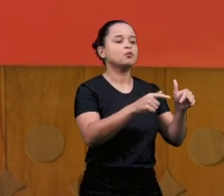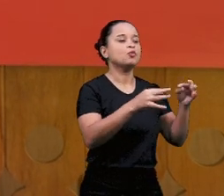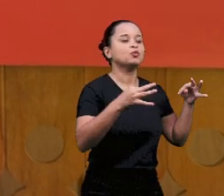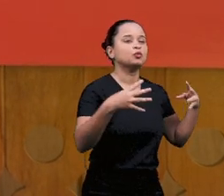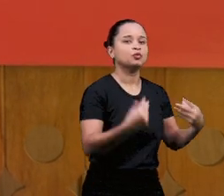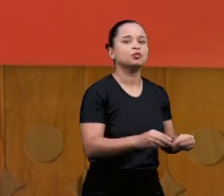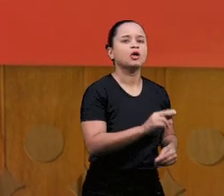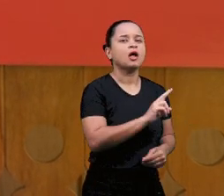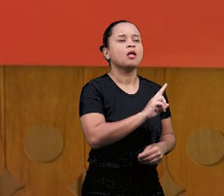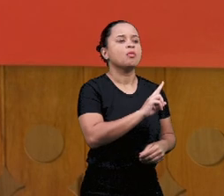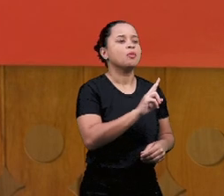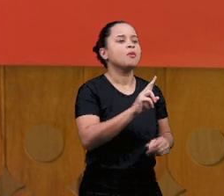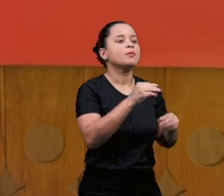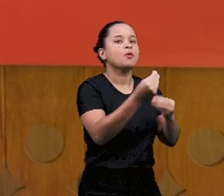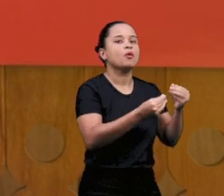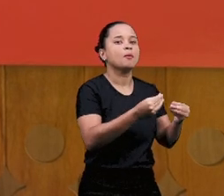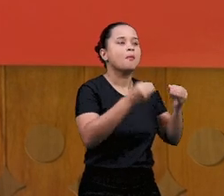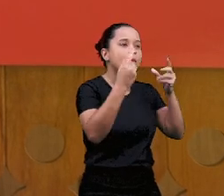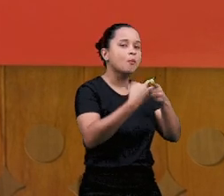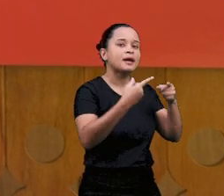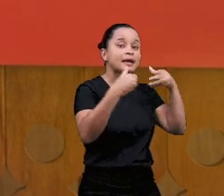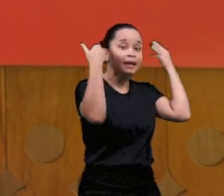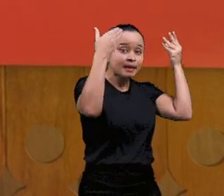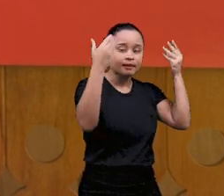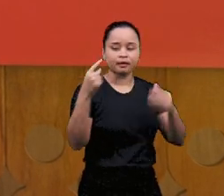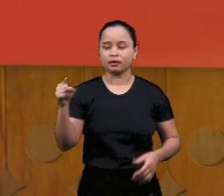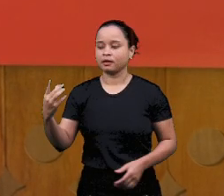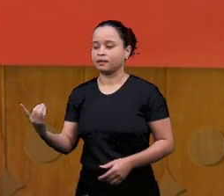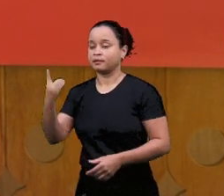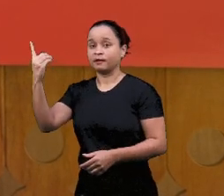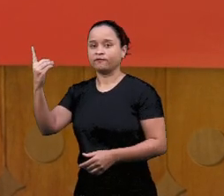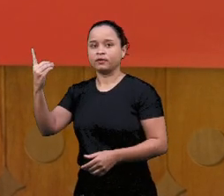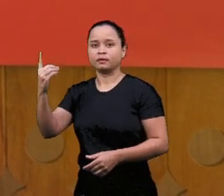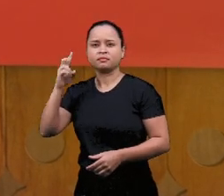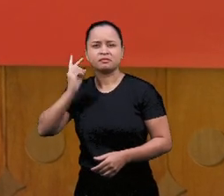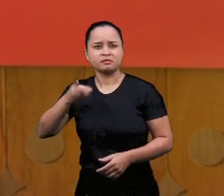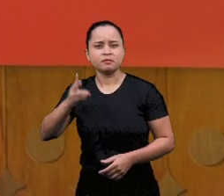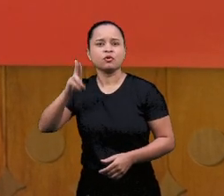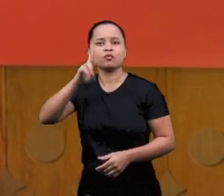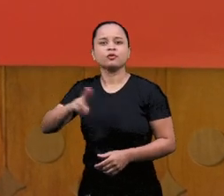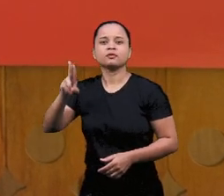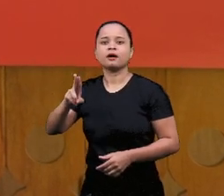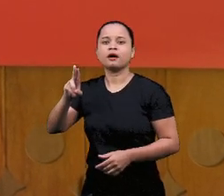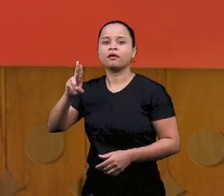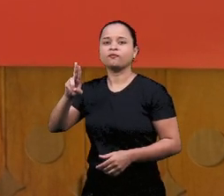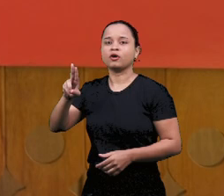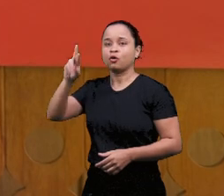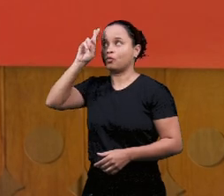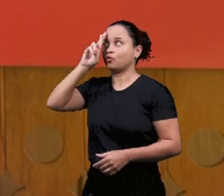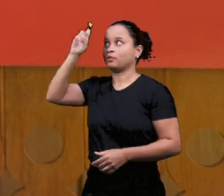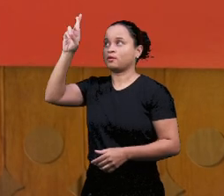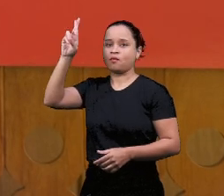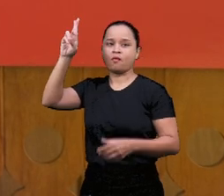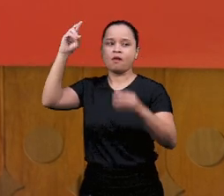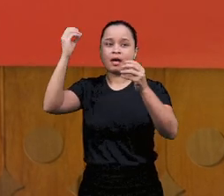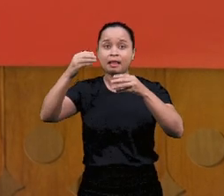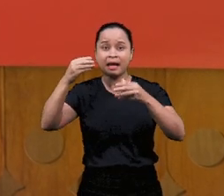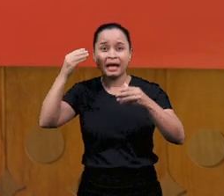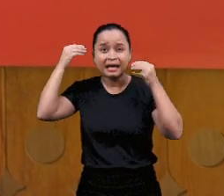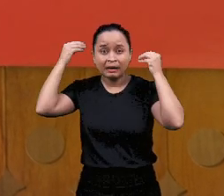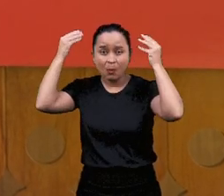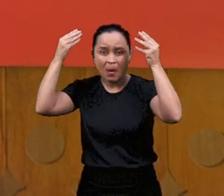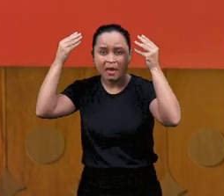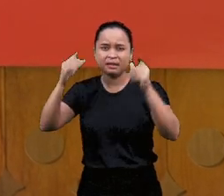nom du Seigneur des armées. Saül, en mon nom, au nom du roi, non. Nous ne faisons rien au nom de